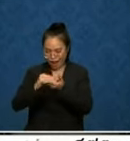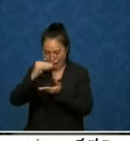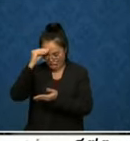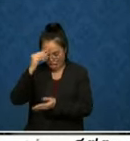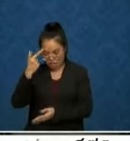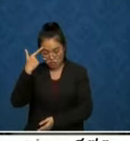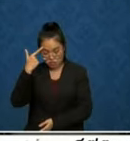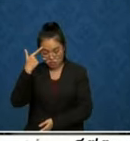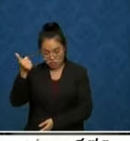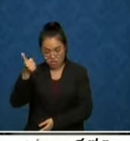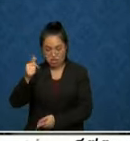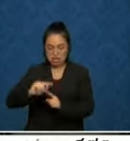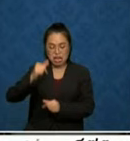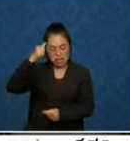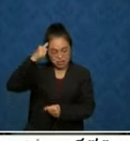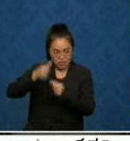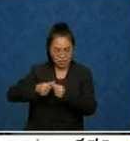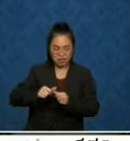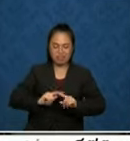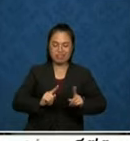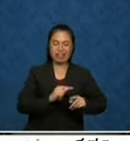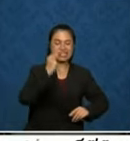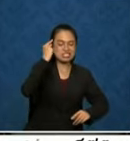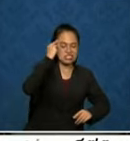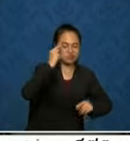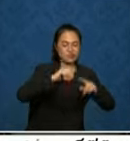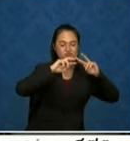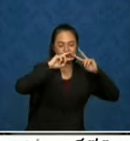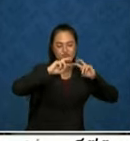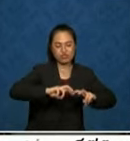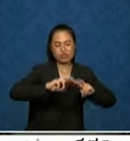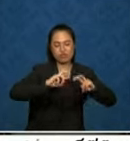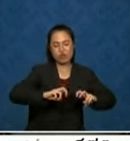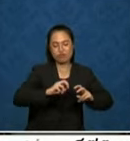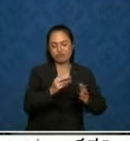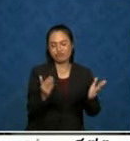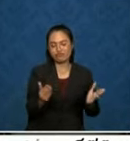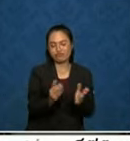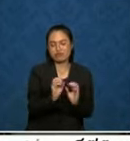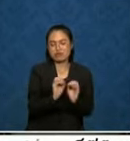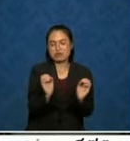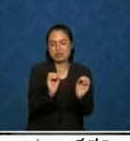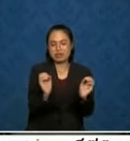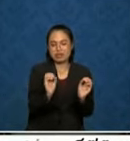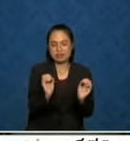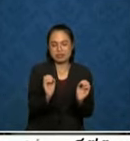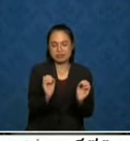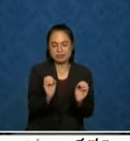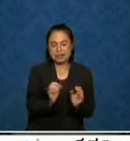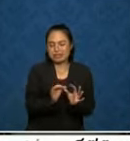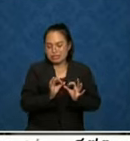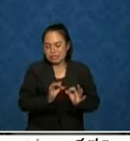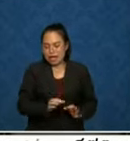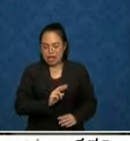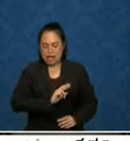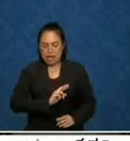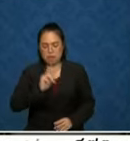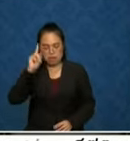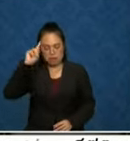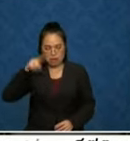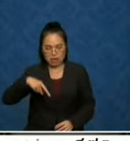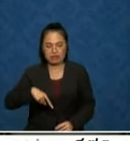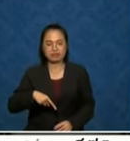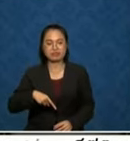ให้เรียนหนักแต่ขาดความคิดวิเคราะห์ค่ะท่านประธานขาดการสนับสนุนให้เด็กเนี่ยมีความกล้าคิดกล้าทำกล้าตัดสินใจ